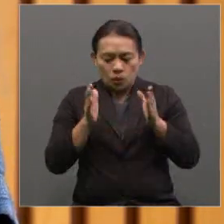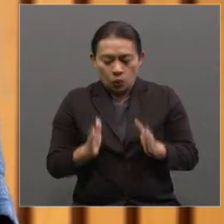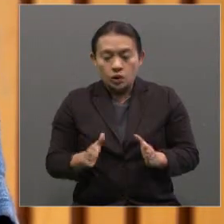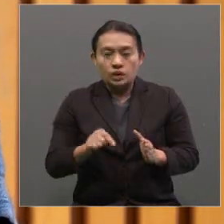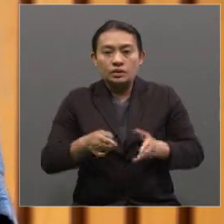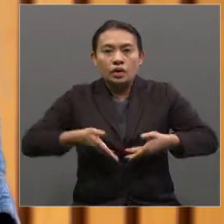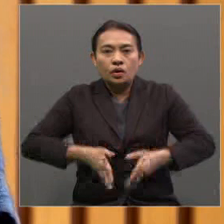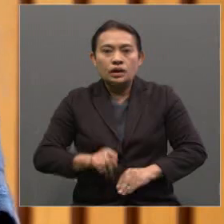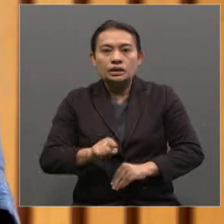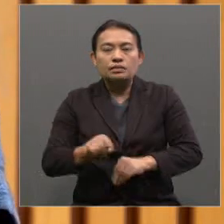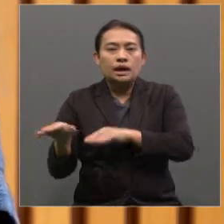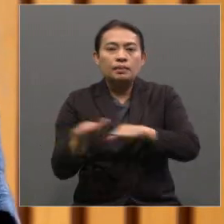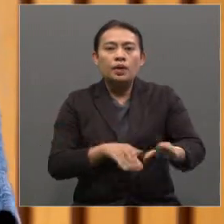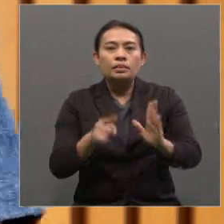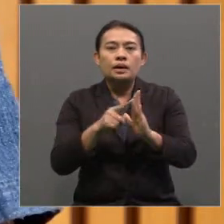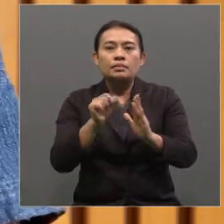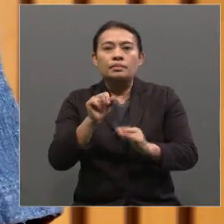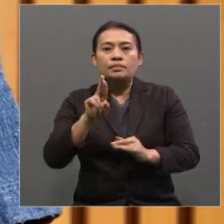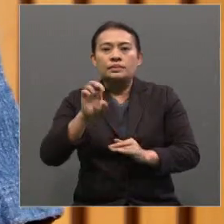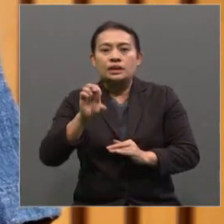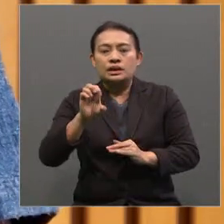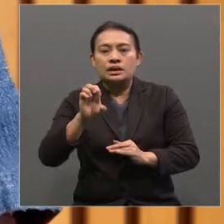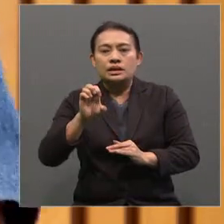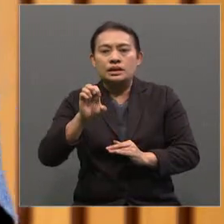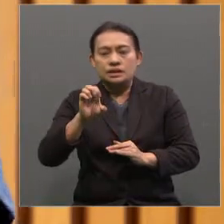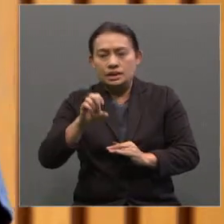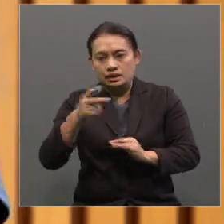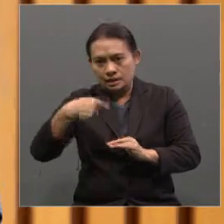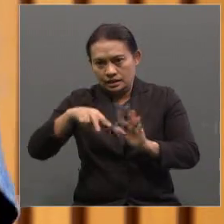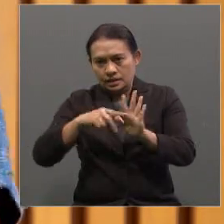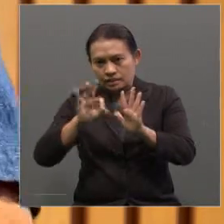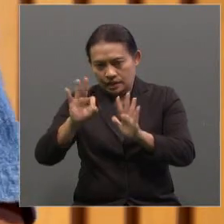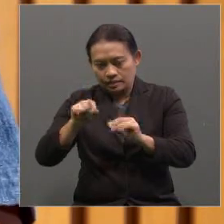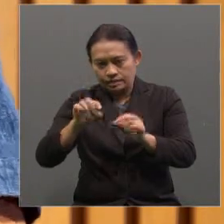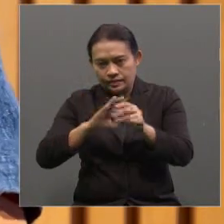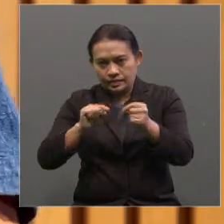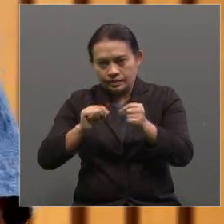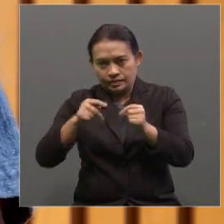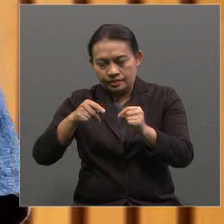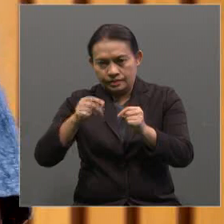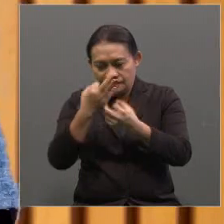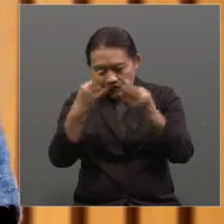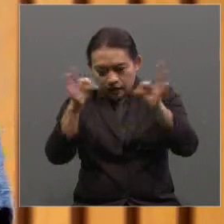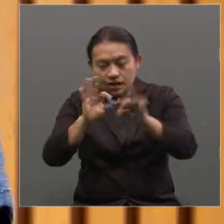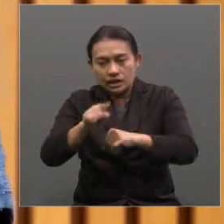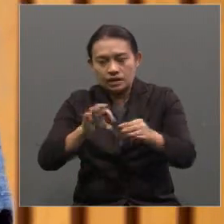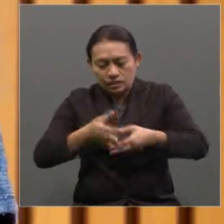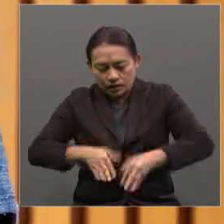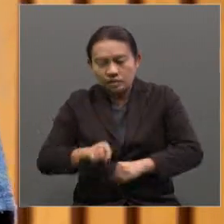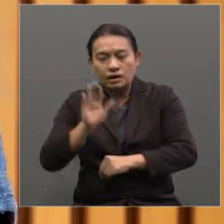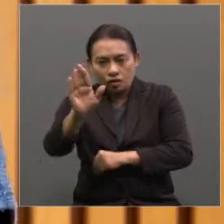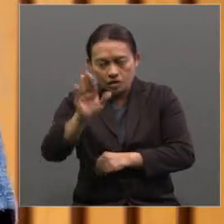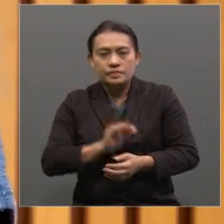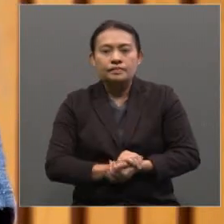าพร้อมเสรีภาพ ครับผม นะครับเพราะนั้นแล้วเนี่ยนะครับโอเคแหละคุณจะใส่ข้อมูลอะไรยังไงนะครับสุดท้ายแล้วเนี่ยนะครับผม